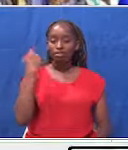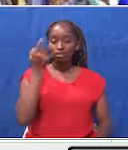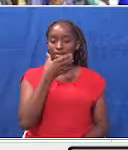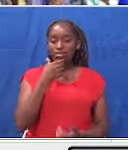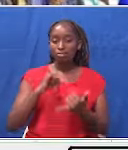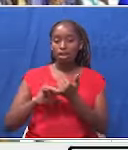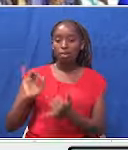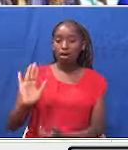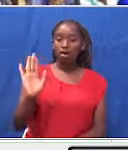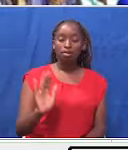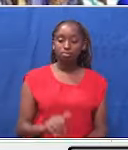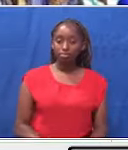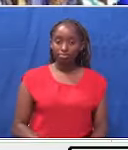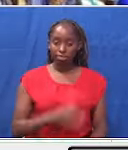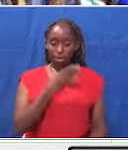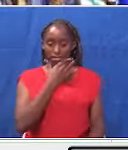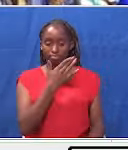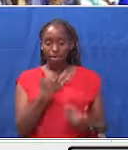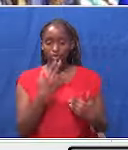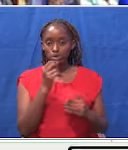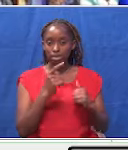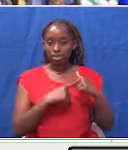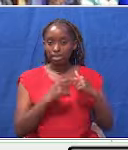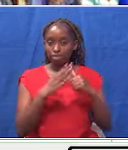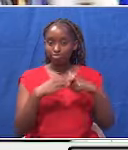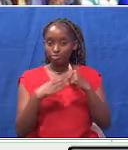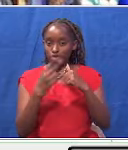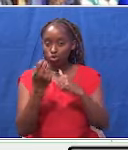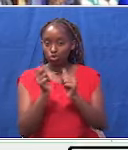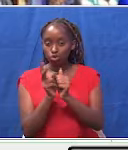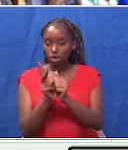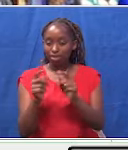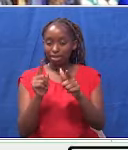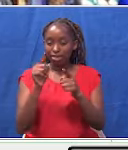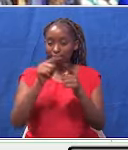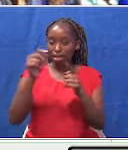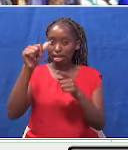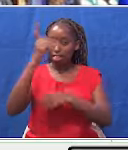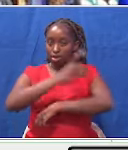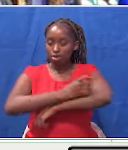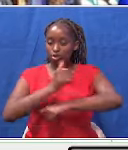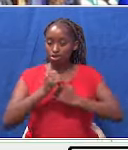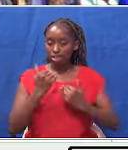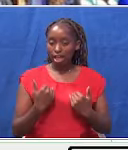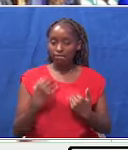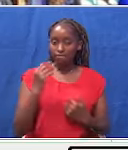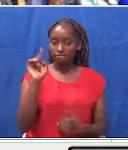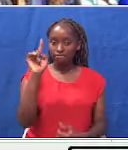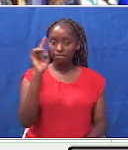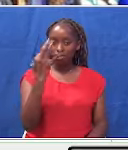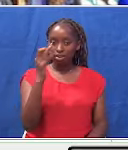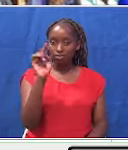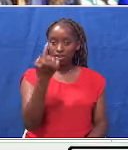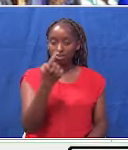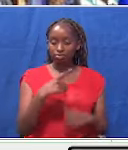mzee alipotea tarehe 26 mwezi wa Septemba 2012 mpaka the other day January 31st hizo remains